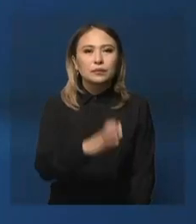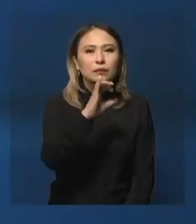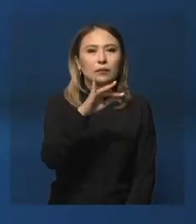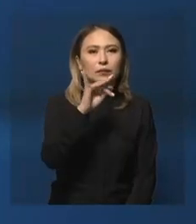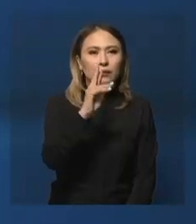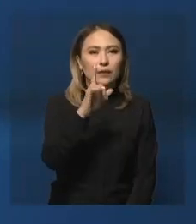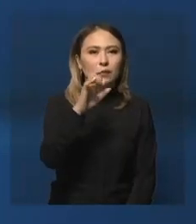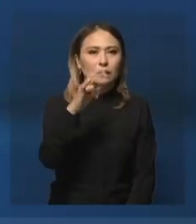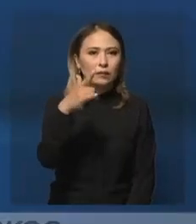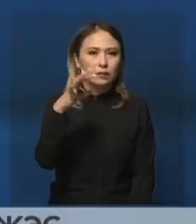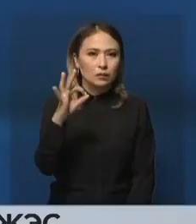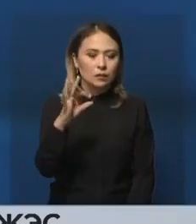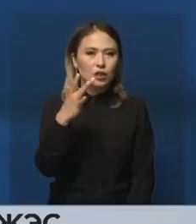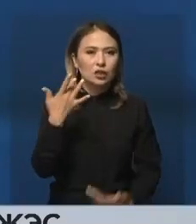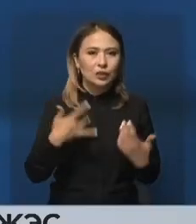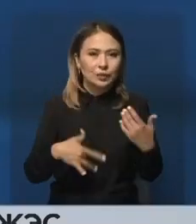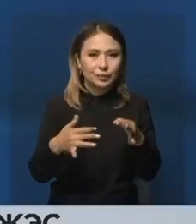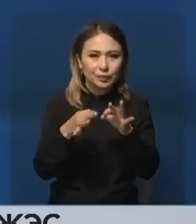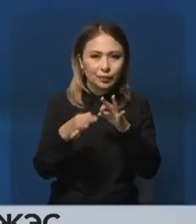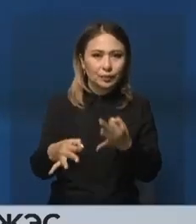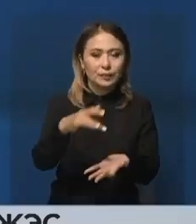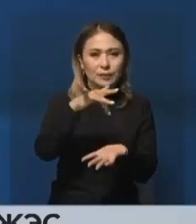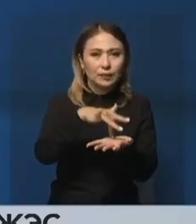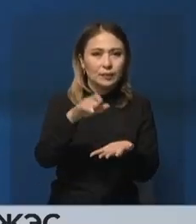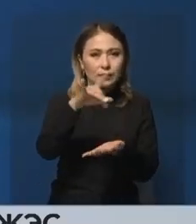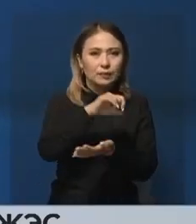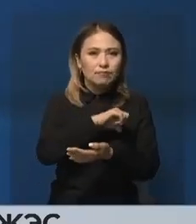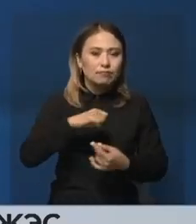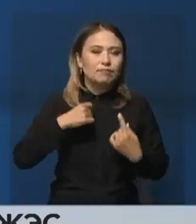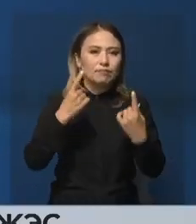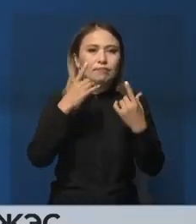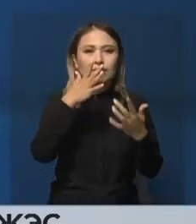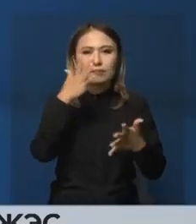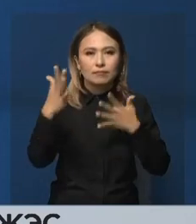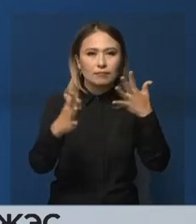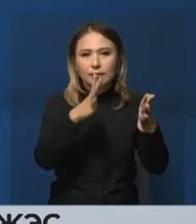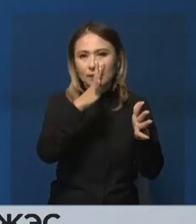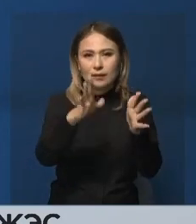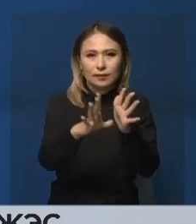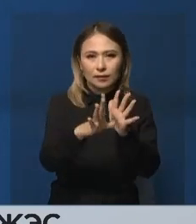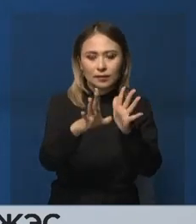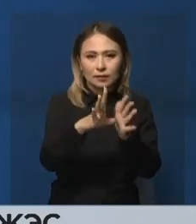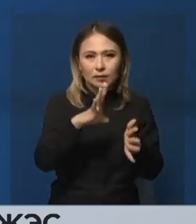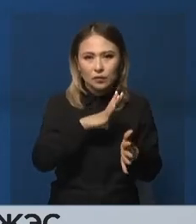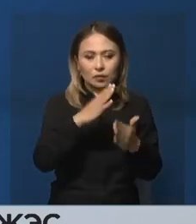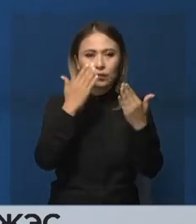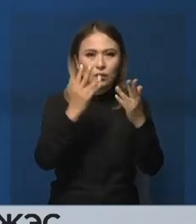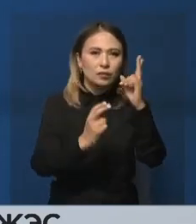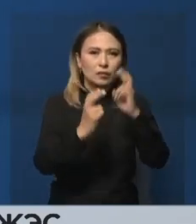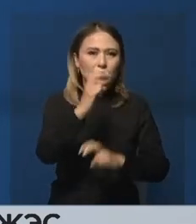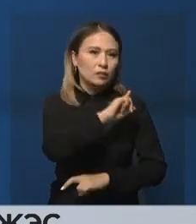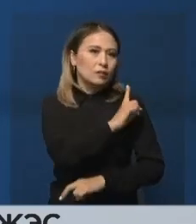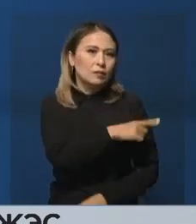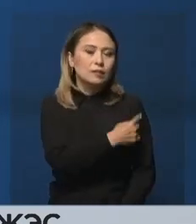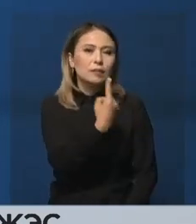Самұрық энерго акционерлік қоғам Жамбыл облысында орталық Азиядағы ең ірі жел электр станцияларының бірін салып жатыр. Оның